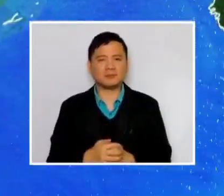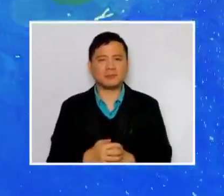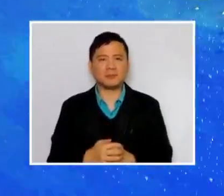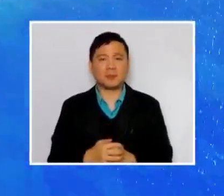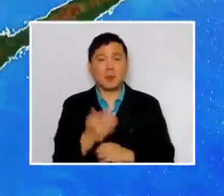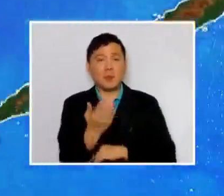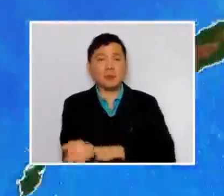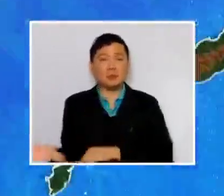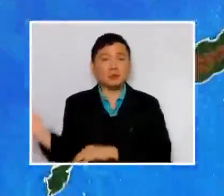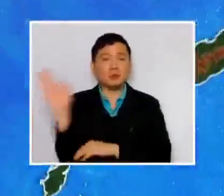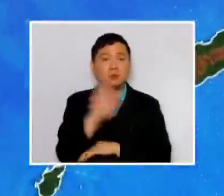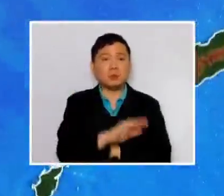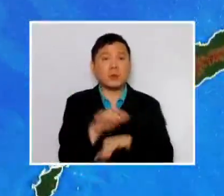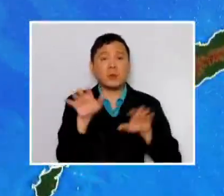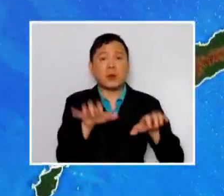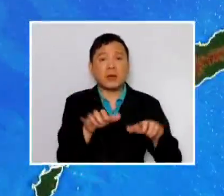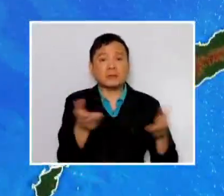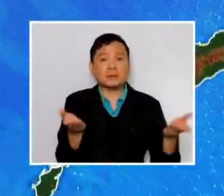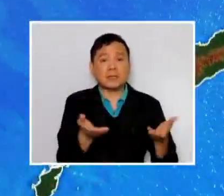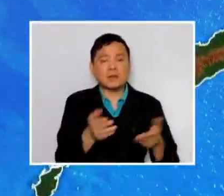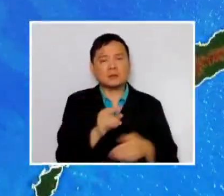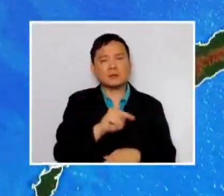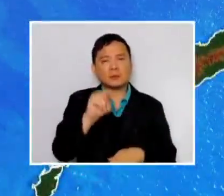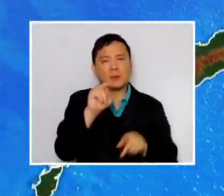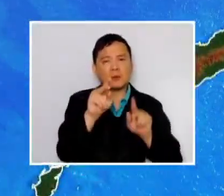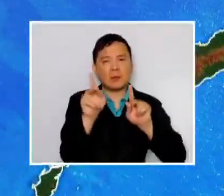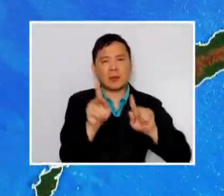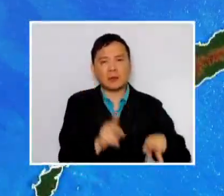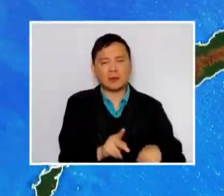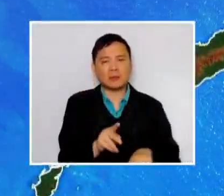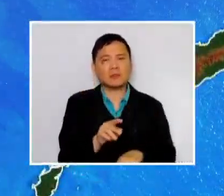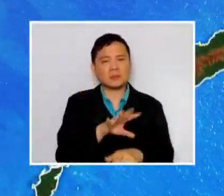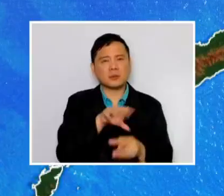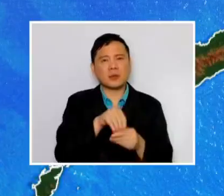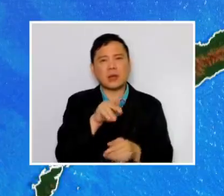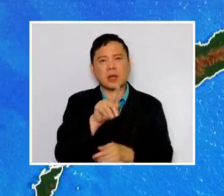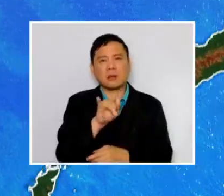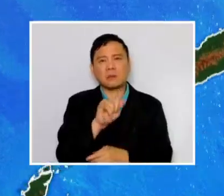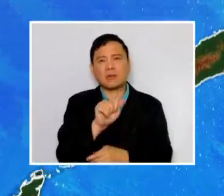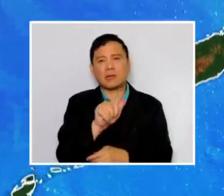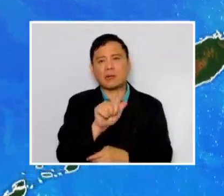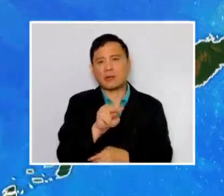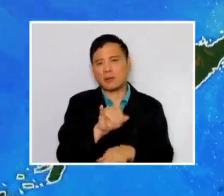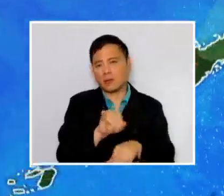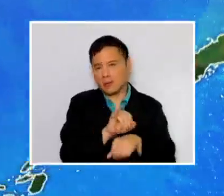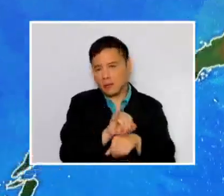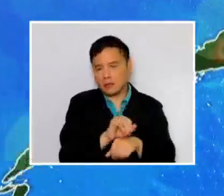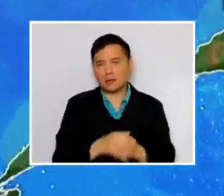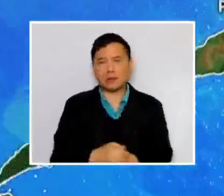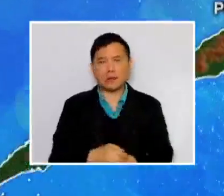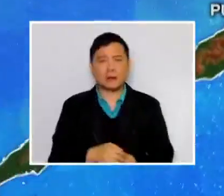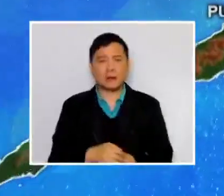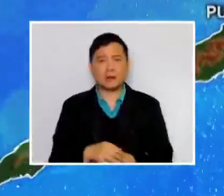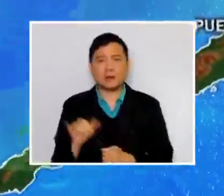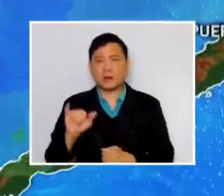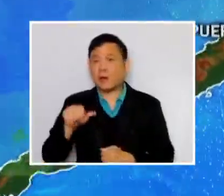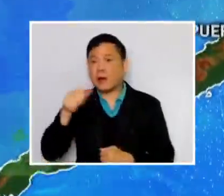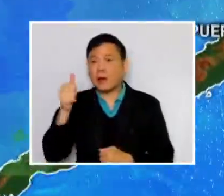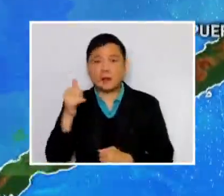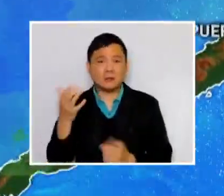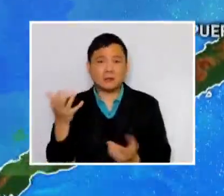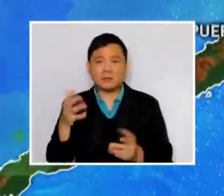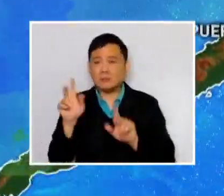uulanin ang Northern Palawan kasama na ang Kalamian Group of Islands at sa hapon makakaranas ng ulan ang ibang bahagi ng mainland